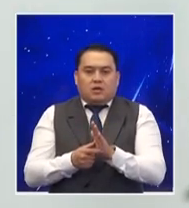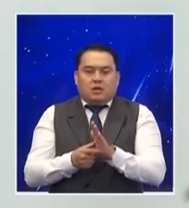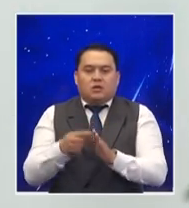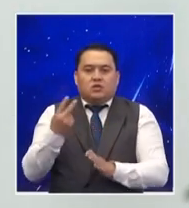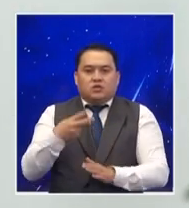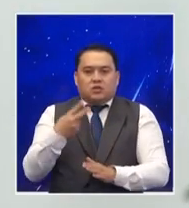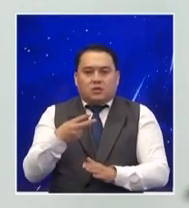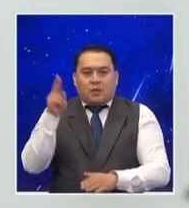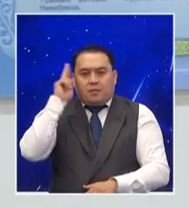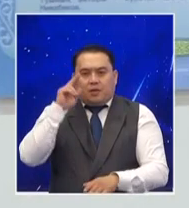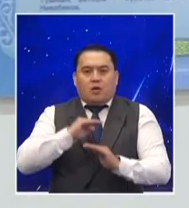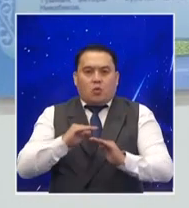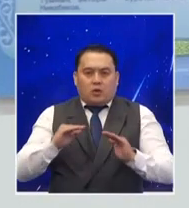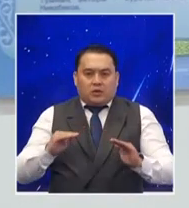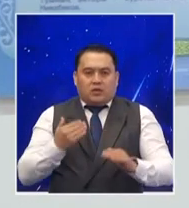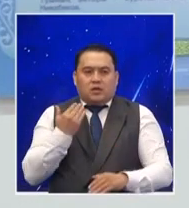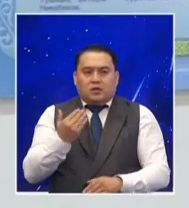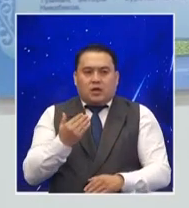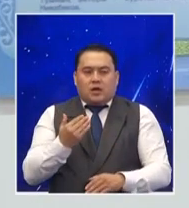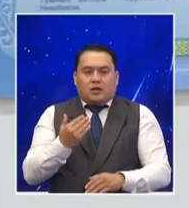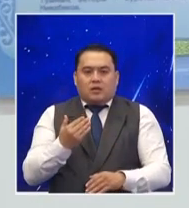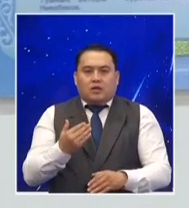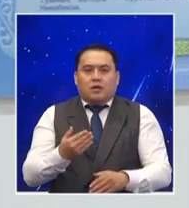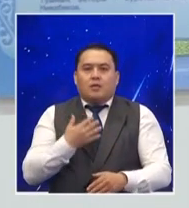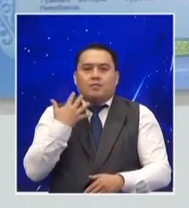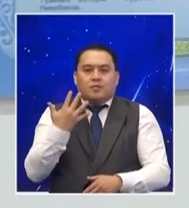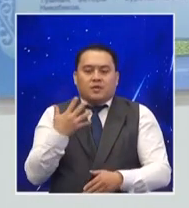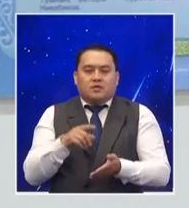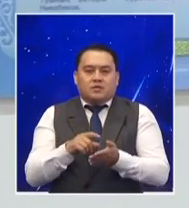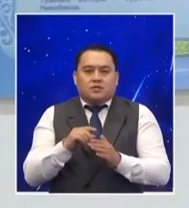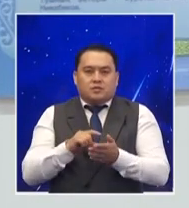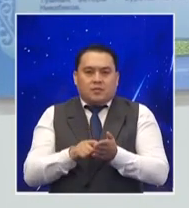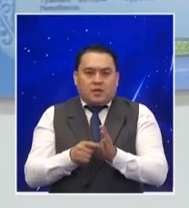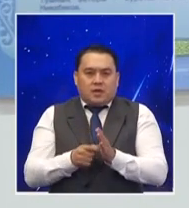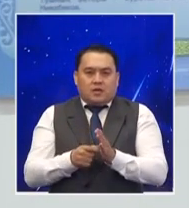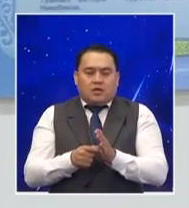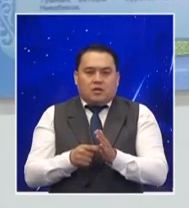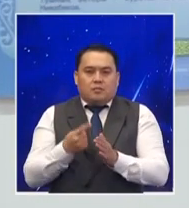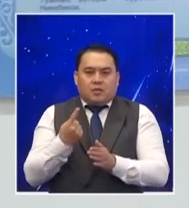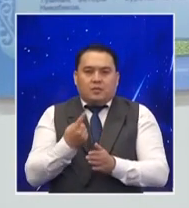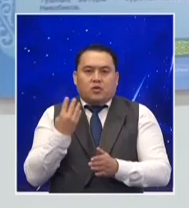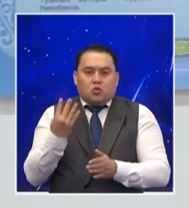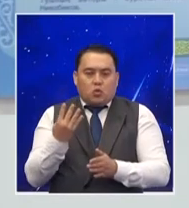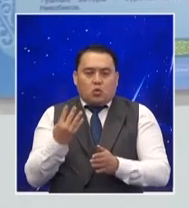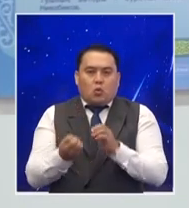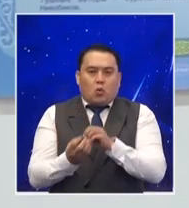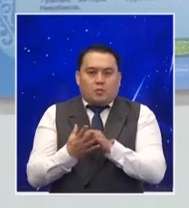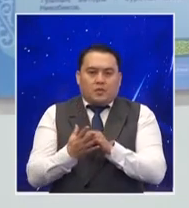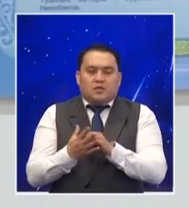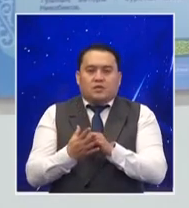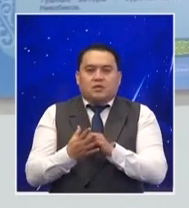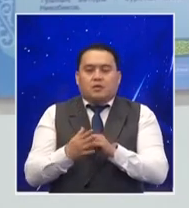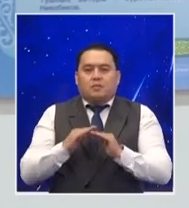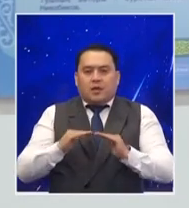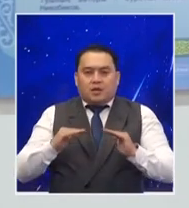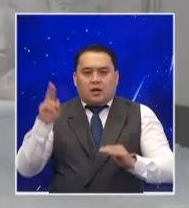20 бала оқиды. Оның ішінде мектеп алды даярлықта 5 бала, 1 мен 4 сыныптың аралығында 15 бала оқушы оқып